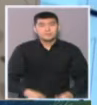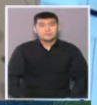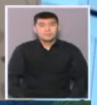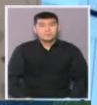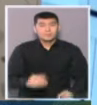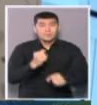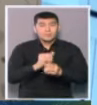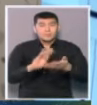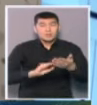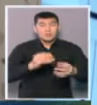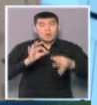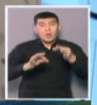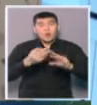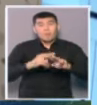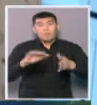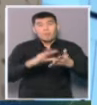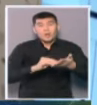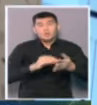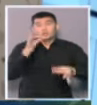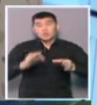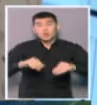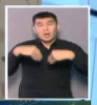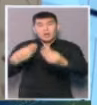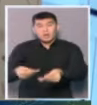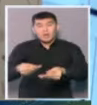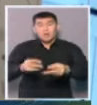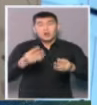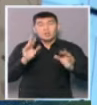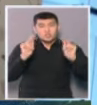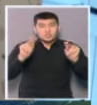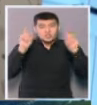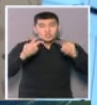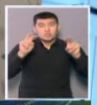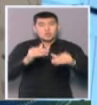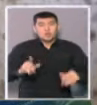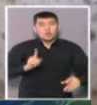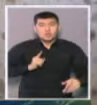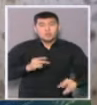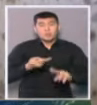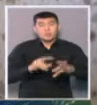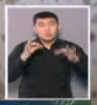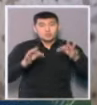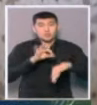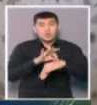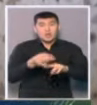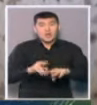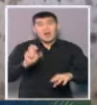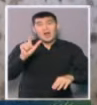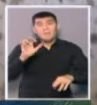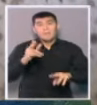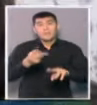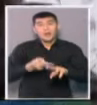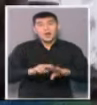солай қортынды берген. Біз осының бәрін сотқа ұсындық, енді әділ шешім болады деген үміттеміз. Абай Көшербаевтан